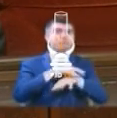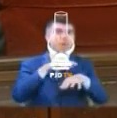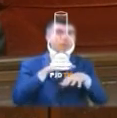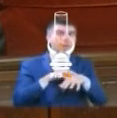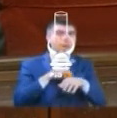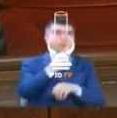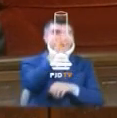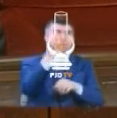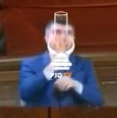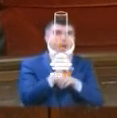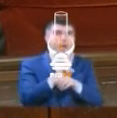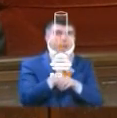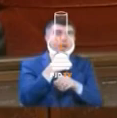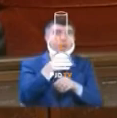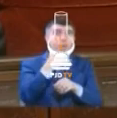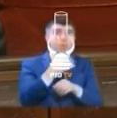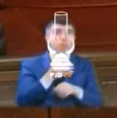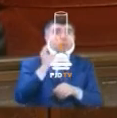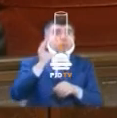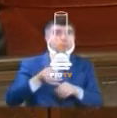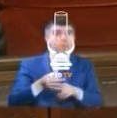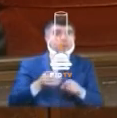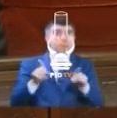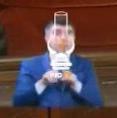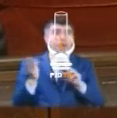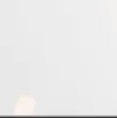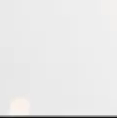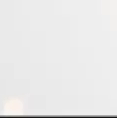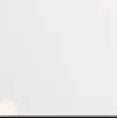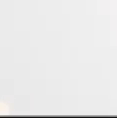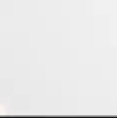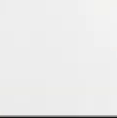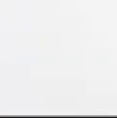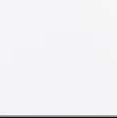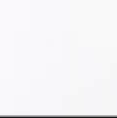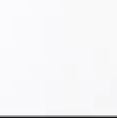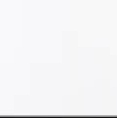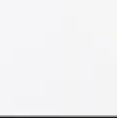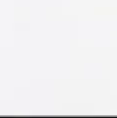ديال الأجدير باش كيتحدد ما كتقطع غير الأشجار. شكرا. Thank you.